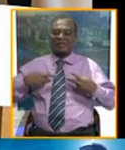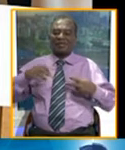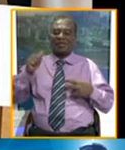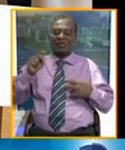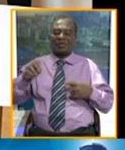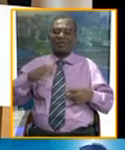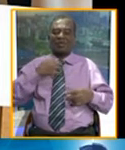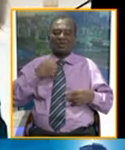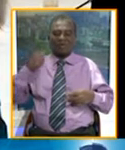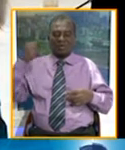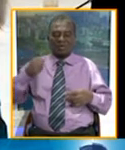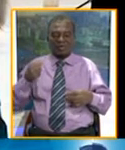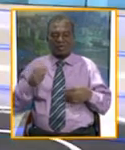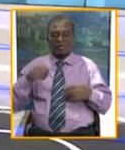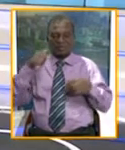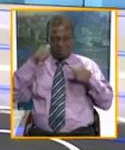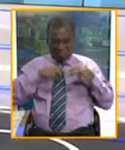de l'illustre disparu.